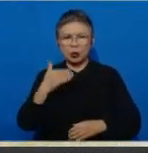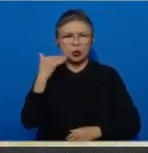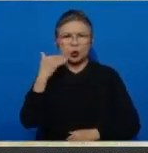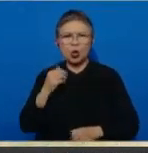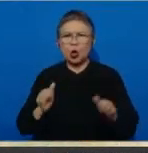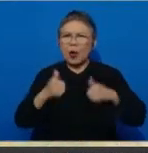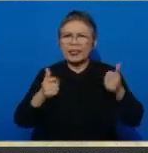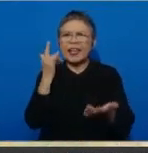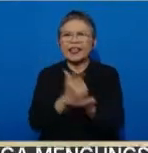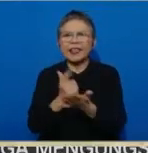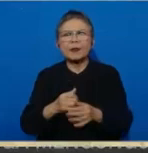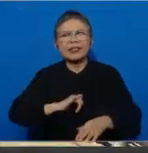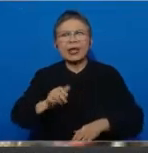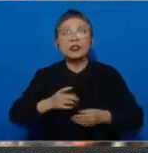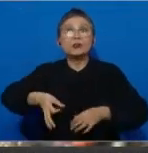kualitas